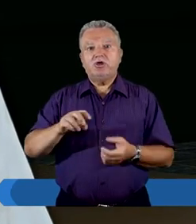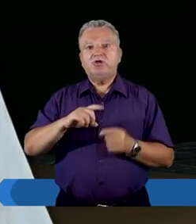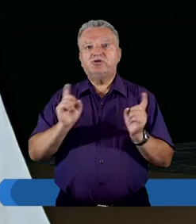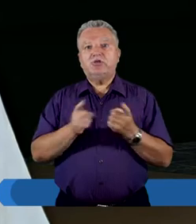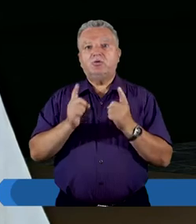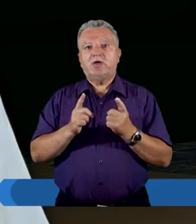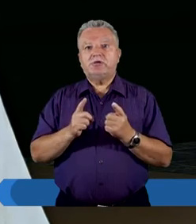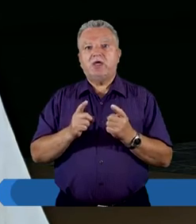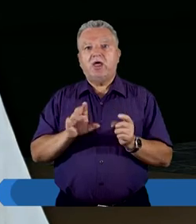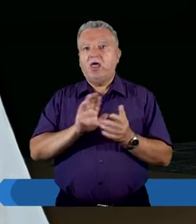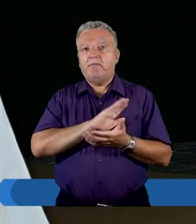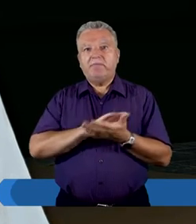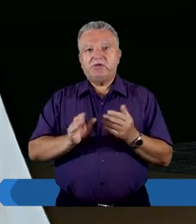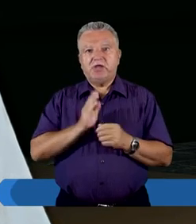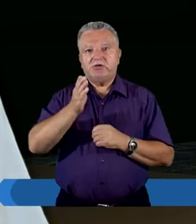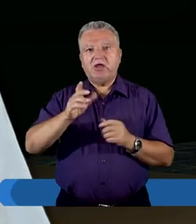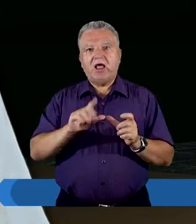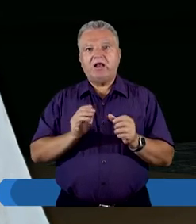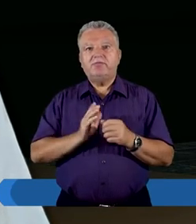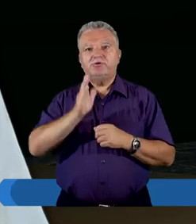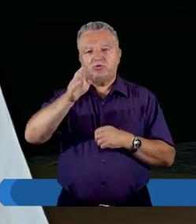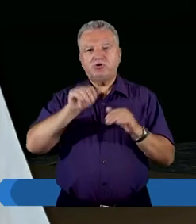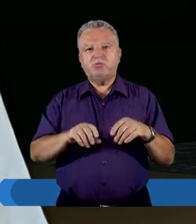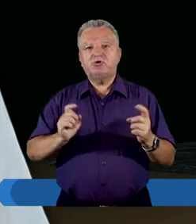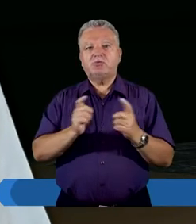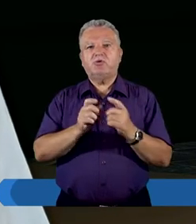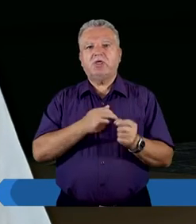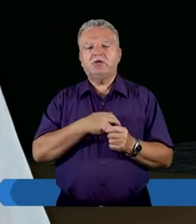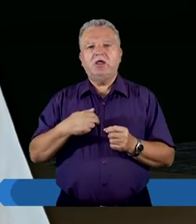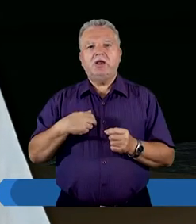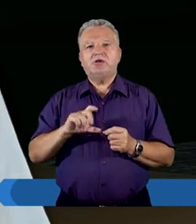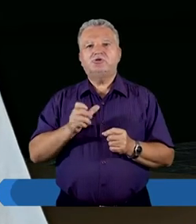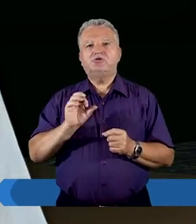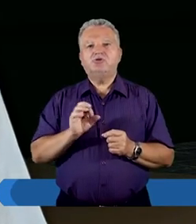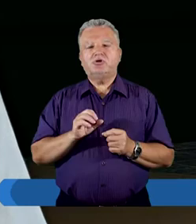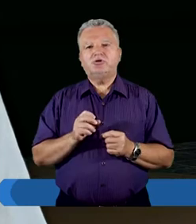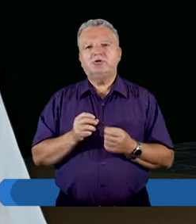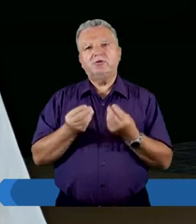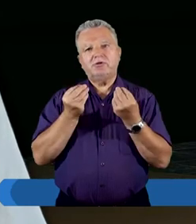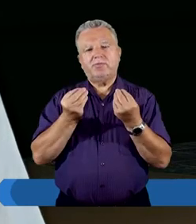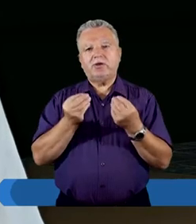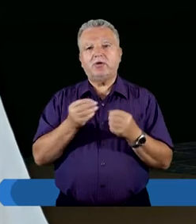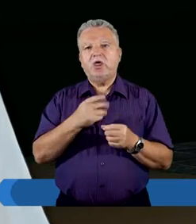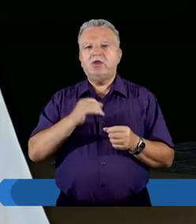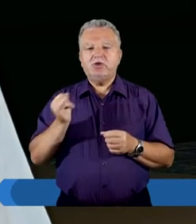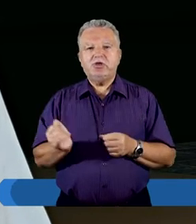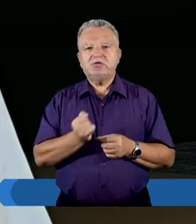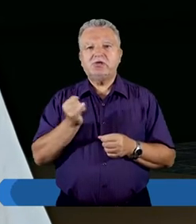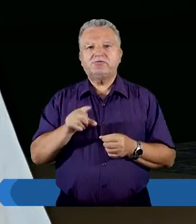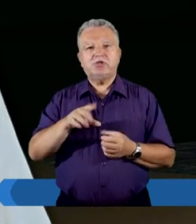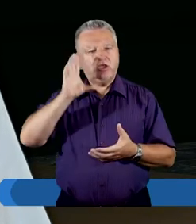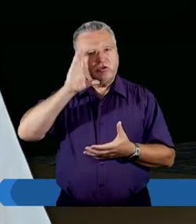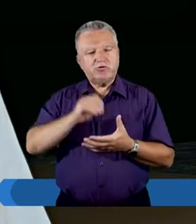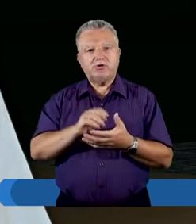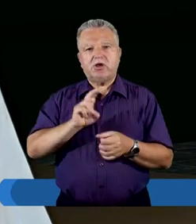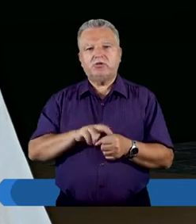przyszłości może nas czekać coś niespotykanego, niezwykłego. I tu jest jakby tak odczytałem to przesłanie, że nie zawsze te